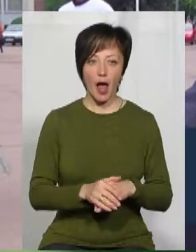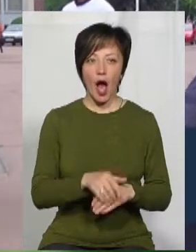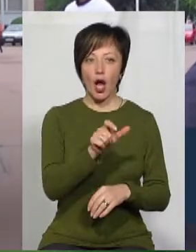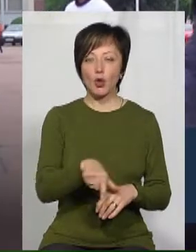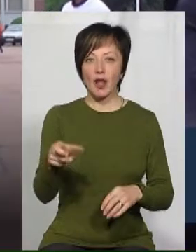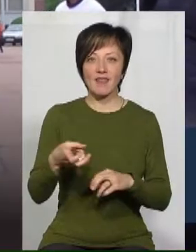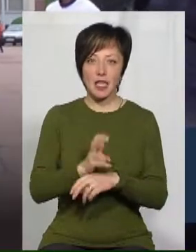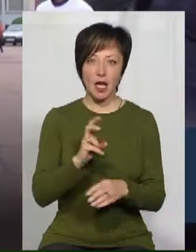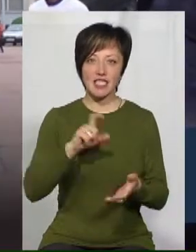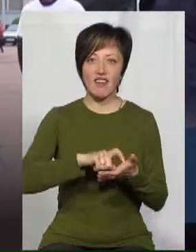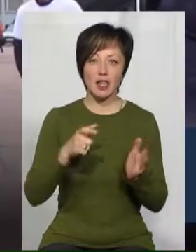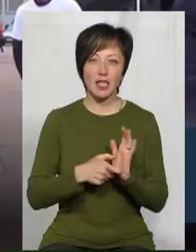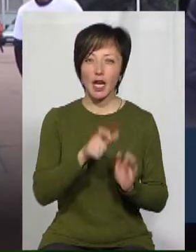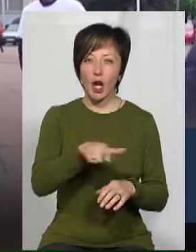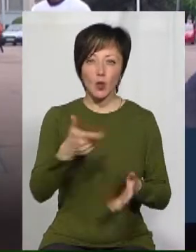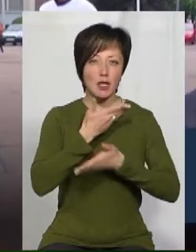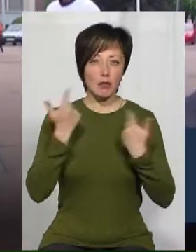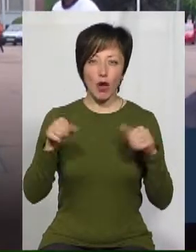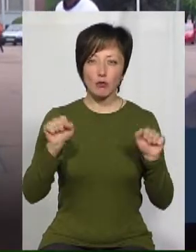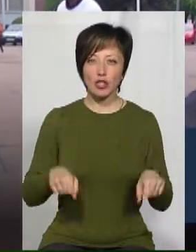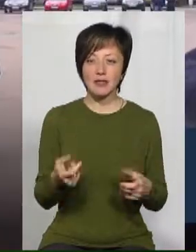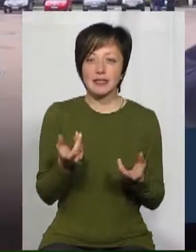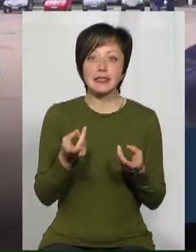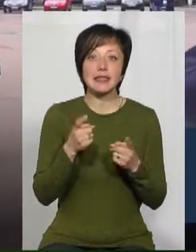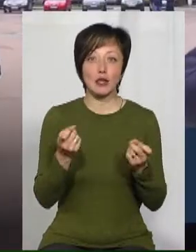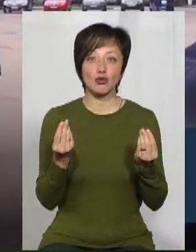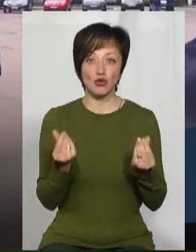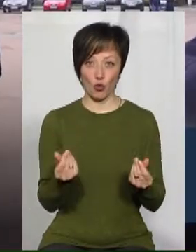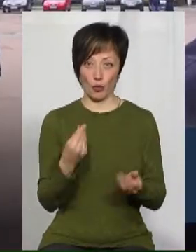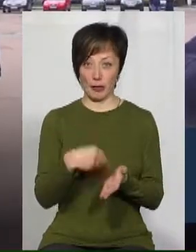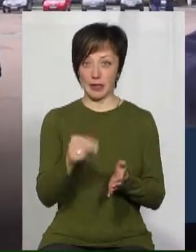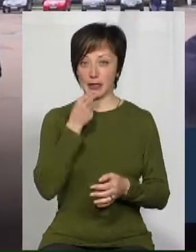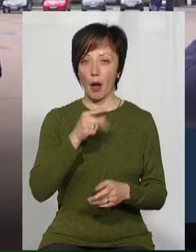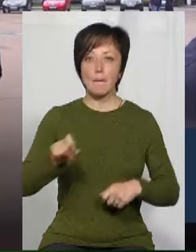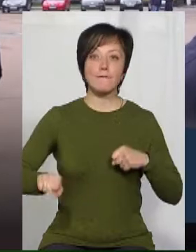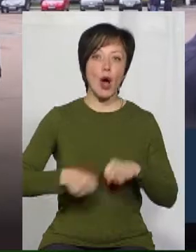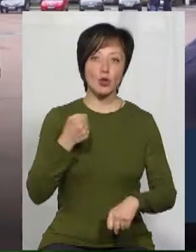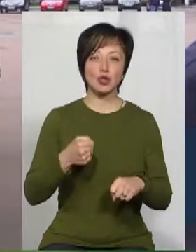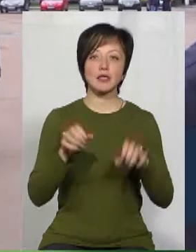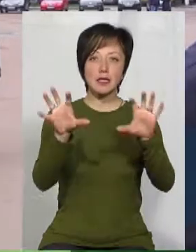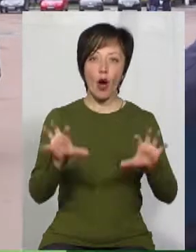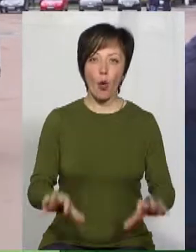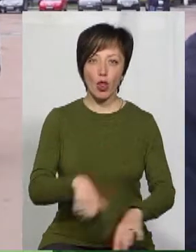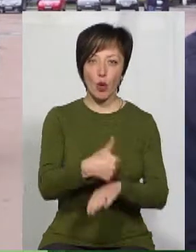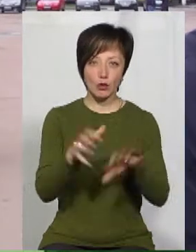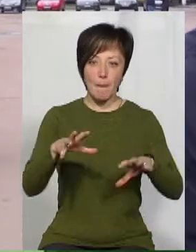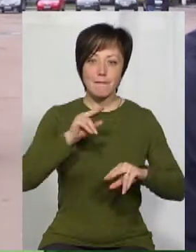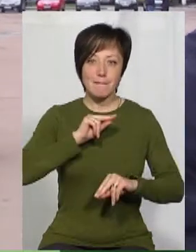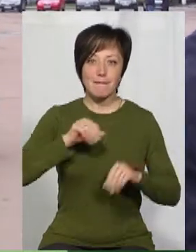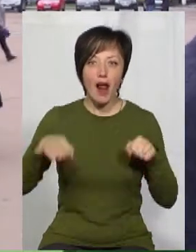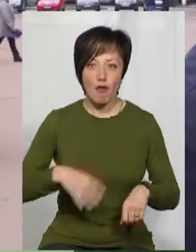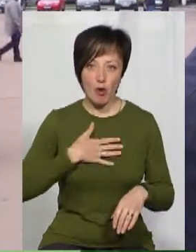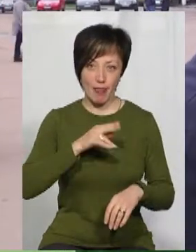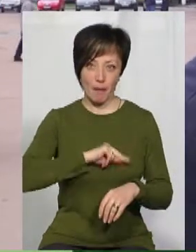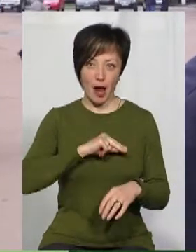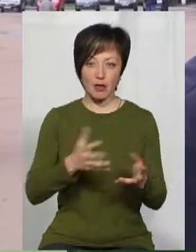з квартир, сьогодні люди не мають можливості за що купити їсти. Порушено закон Конституції, право моє на працю, право